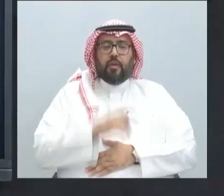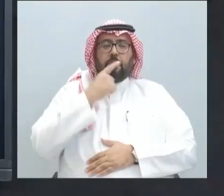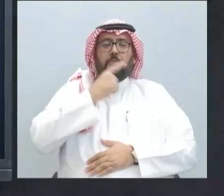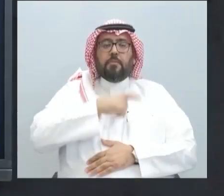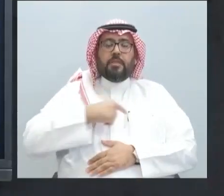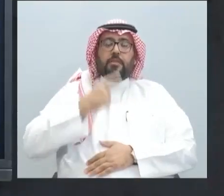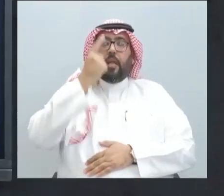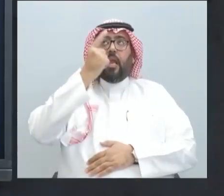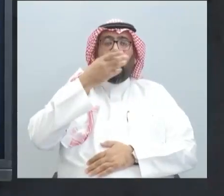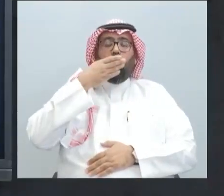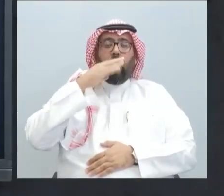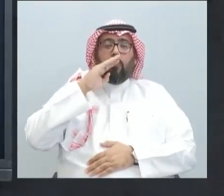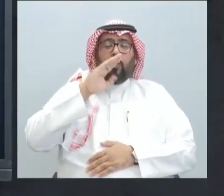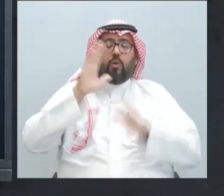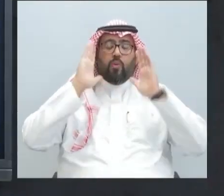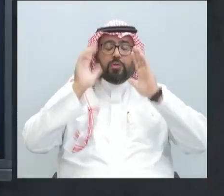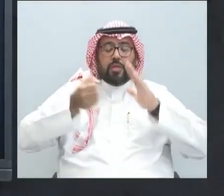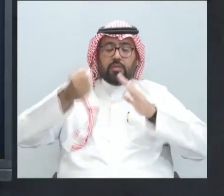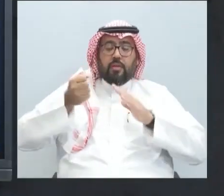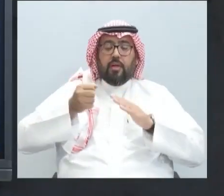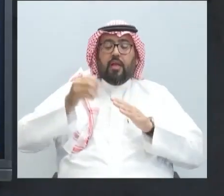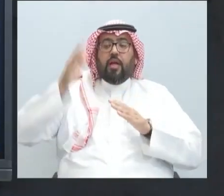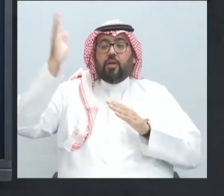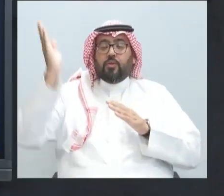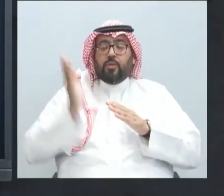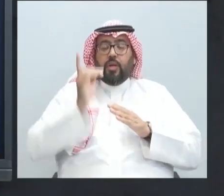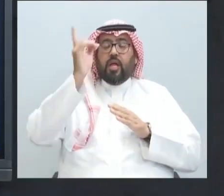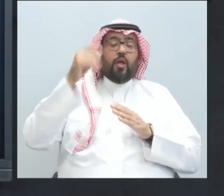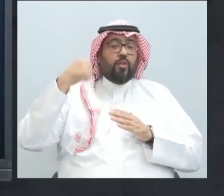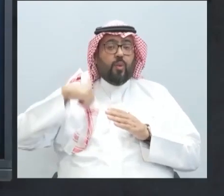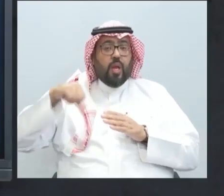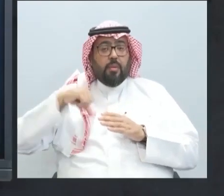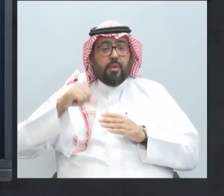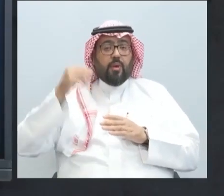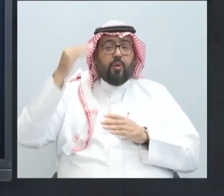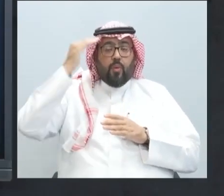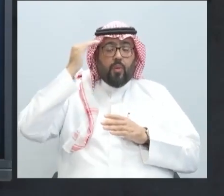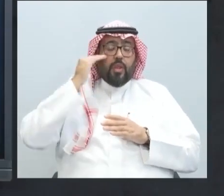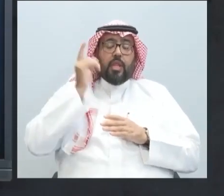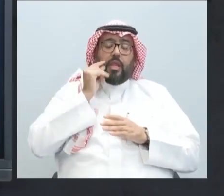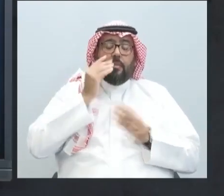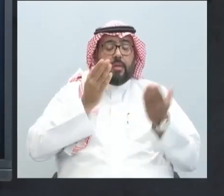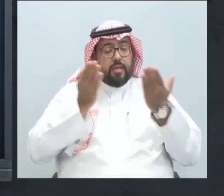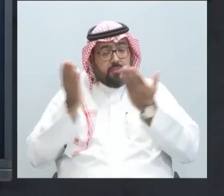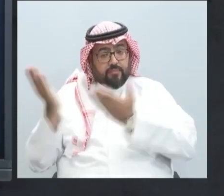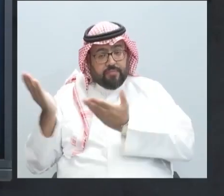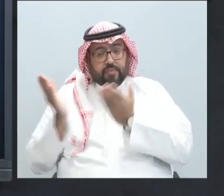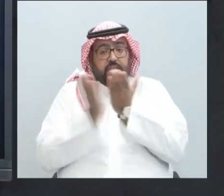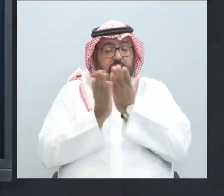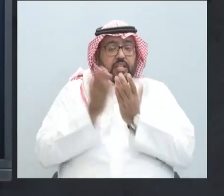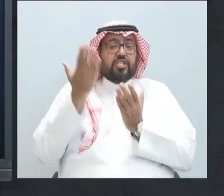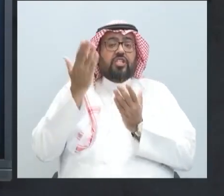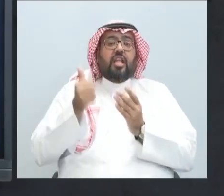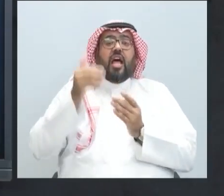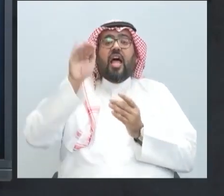بسم الله والحمد لله والصلاه والسلام على رسول الله طلابي وطالبي اهلا وسهلا بكم في درس جديد من مادتنا